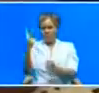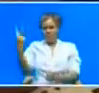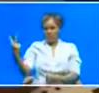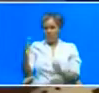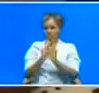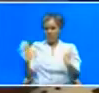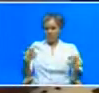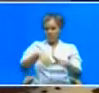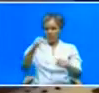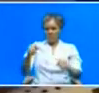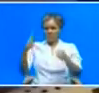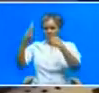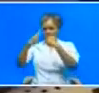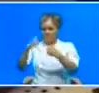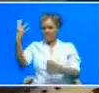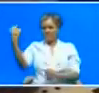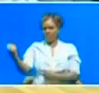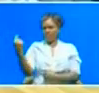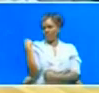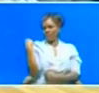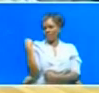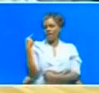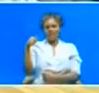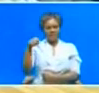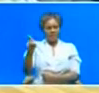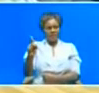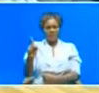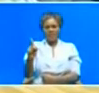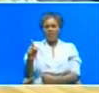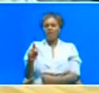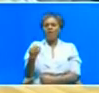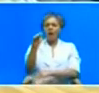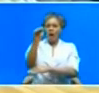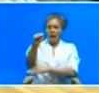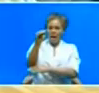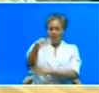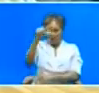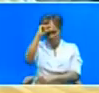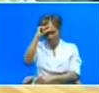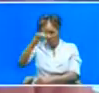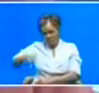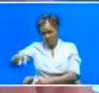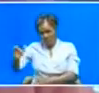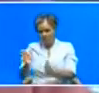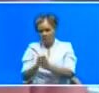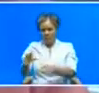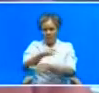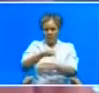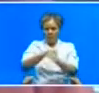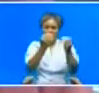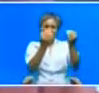pekee kati ya 98 waliokuwa wamelazwa jana hawakukosa wito kwa serikali ya kaunti na ile ya kitaifa.